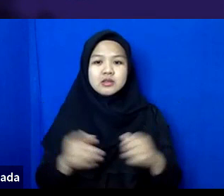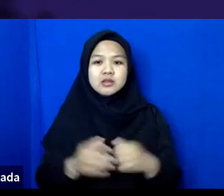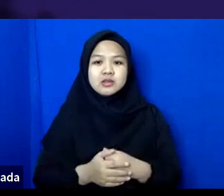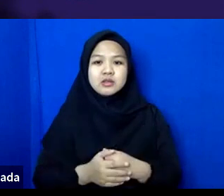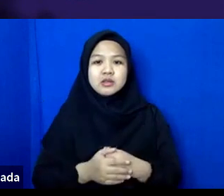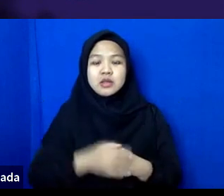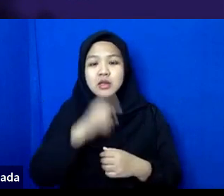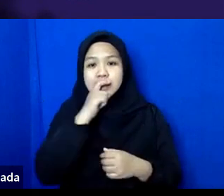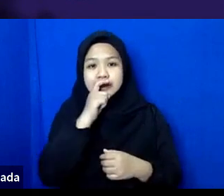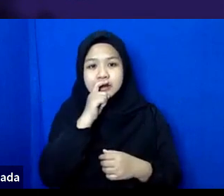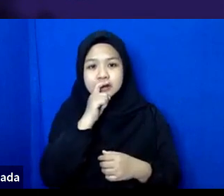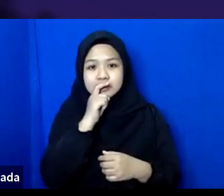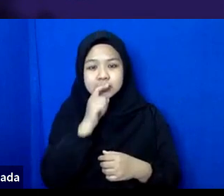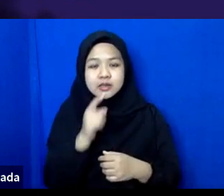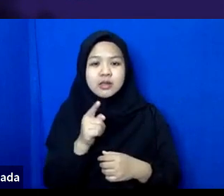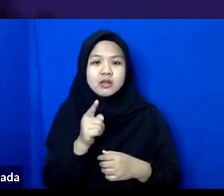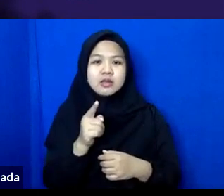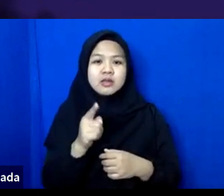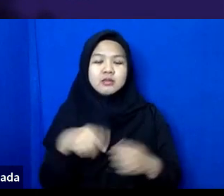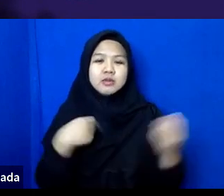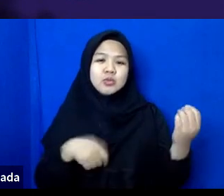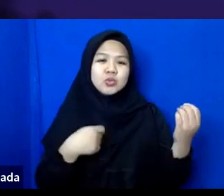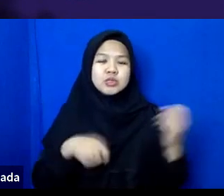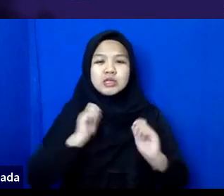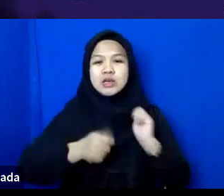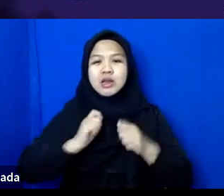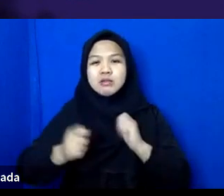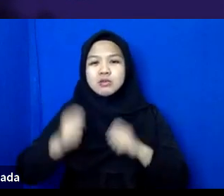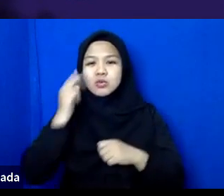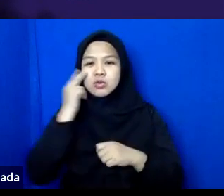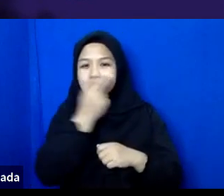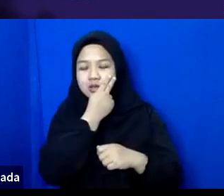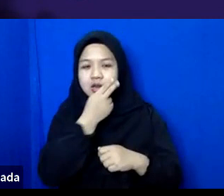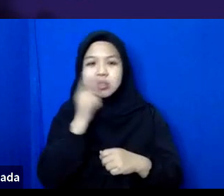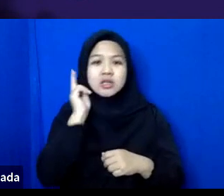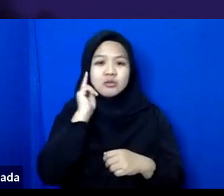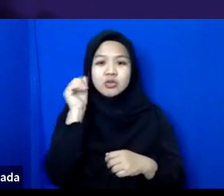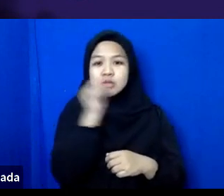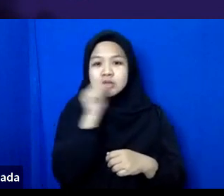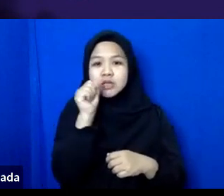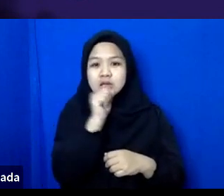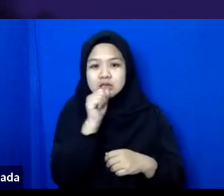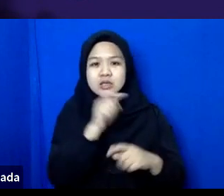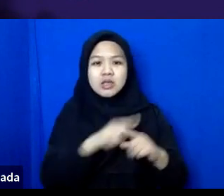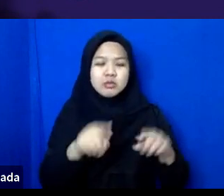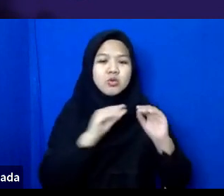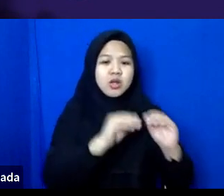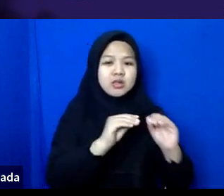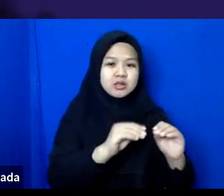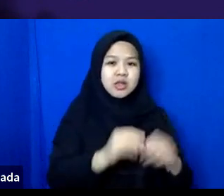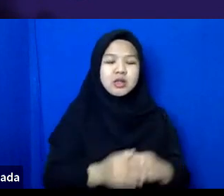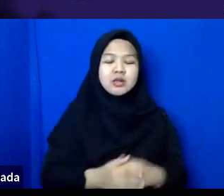ayahnya pemusik drummer tunanetra ibunya Hai penyanyi tapi juga ngajak gitu